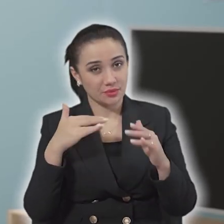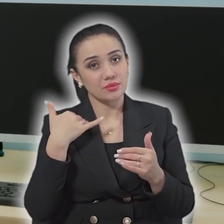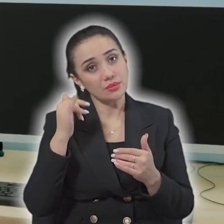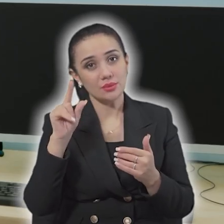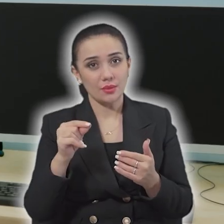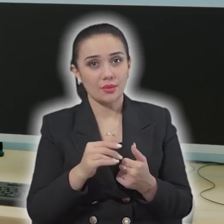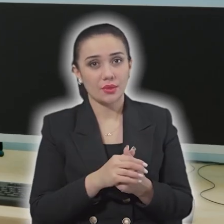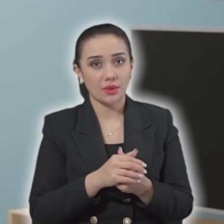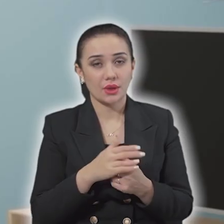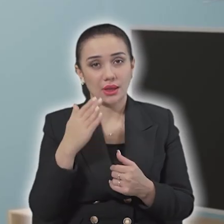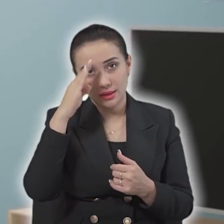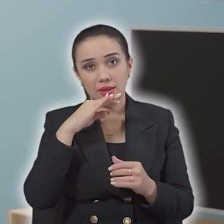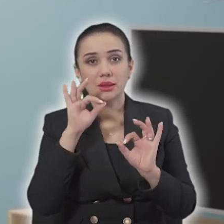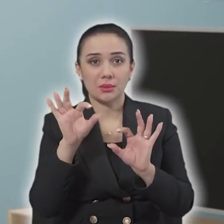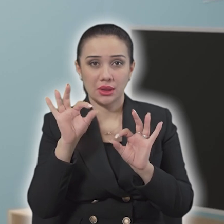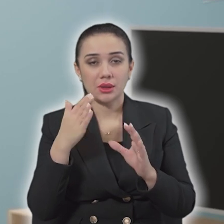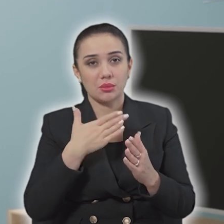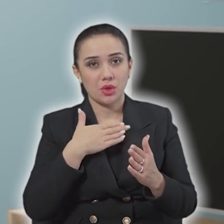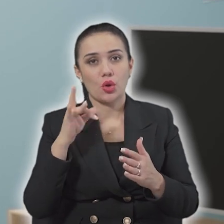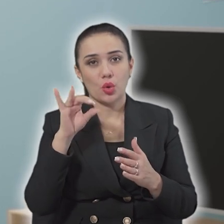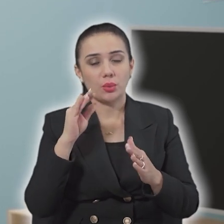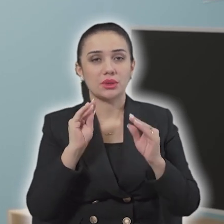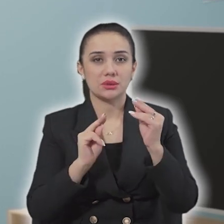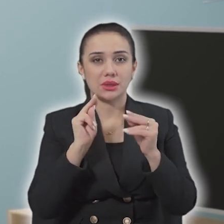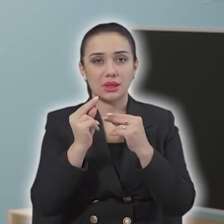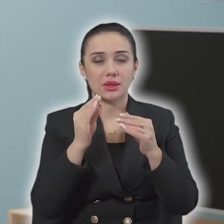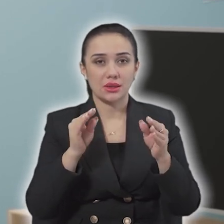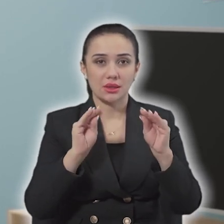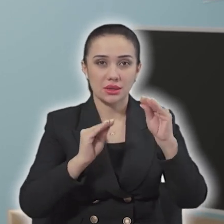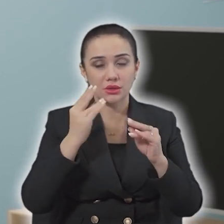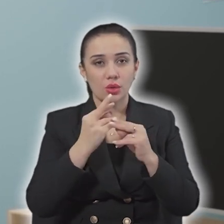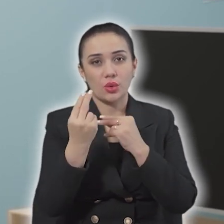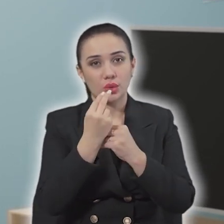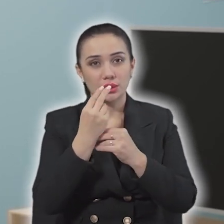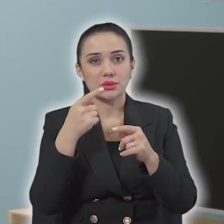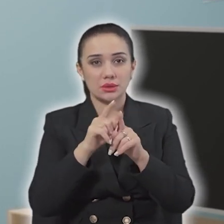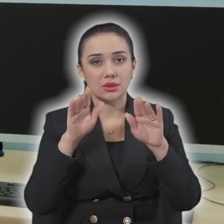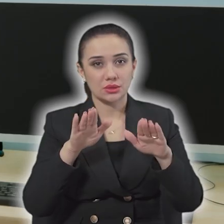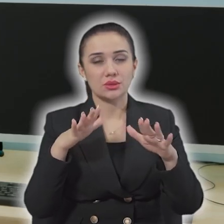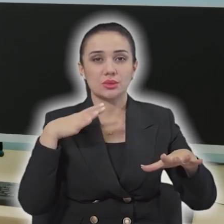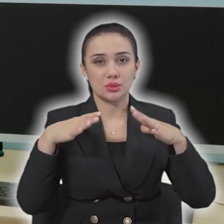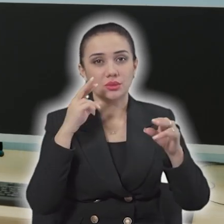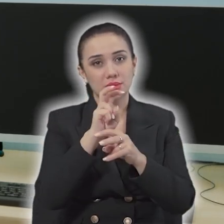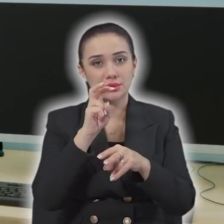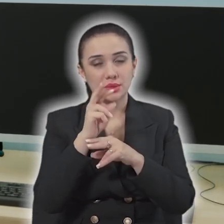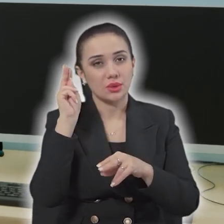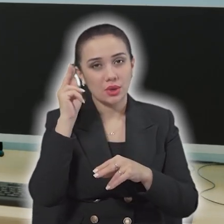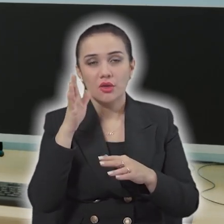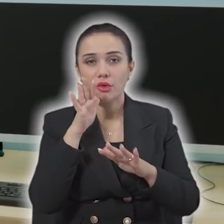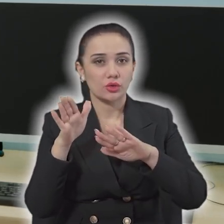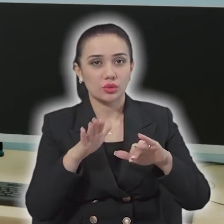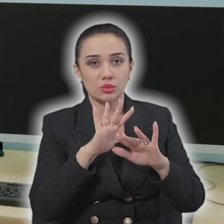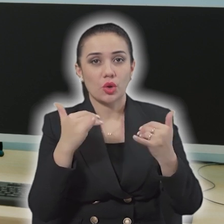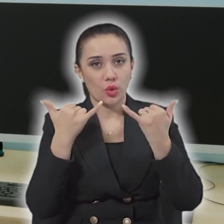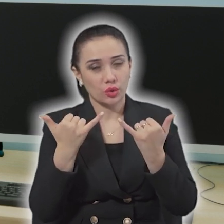ketdim. Qayerga? Dadamlarga aytay, meni robot yasashni o'rgatadigan to'garaklarga a'zo qilsinlar. Yashshavor.